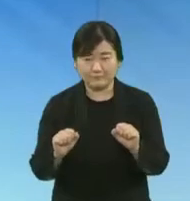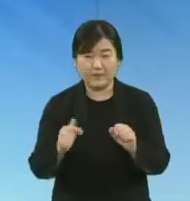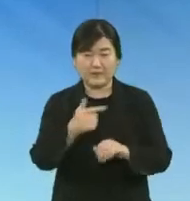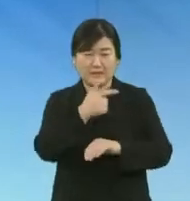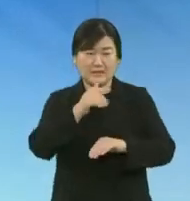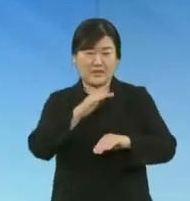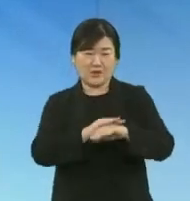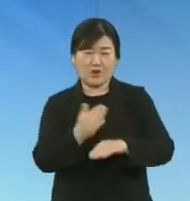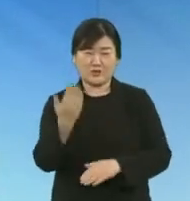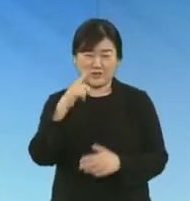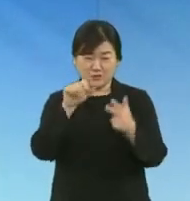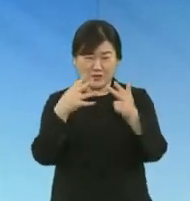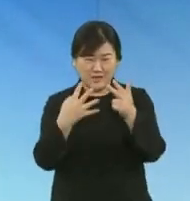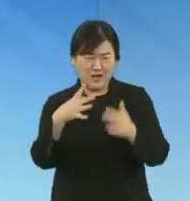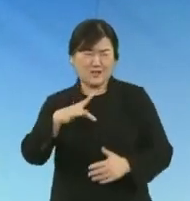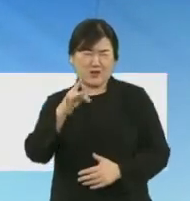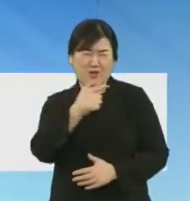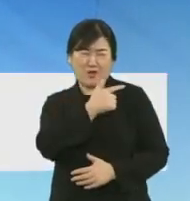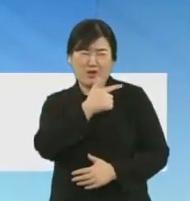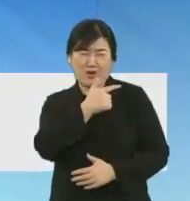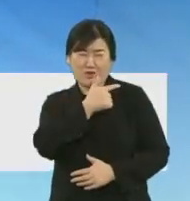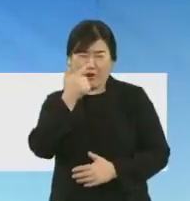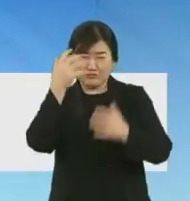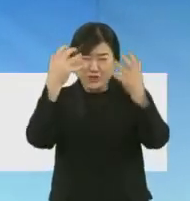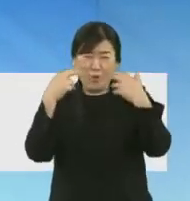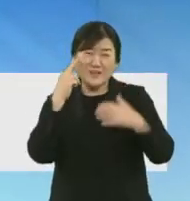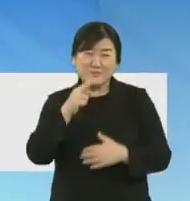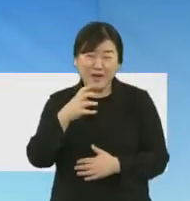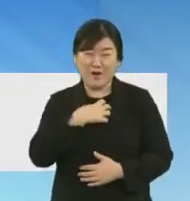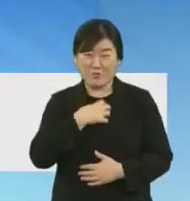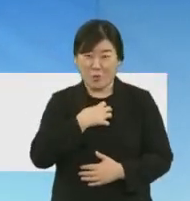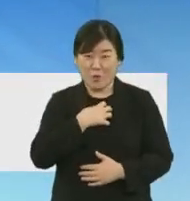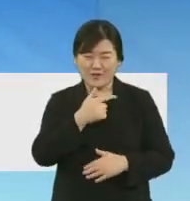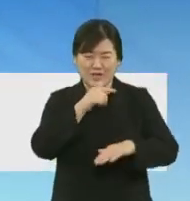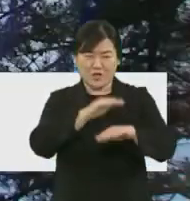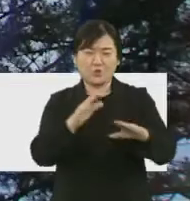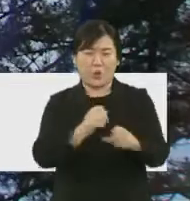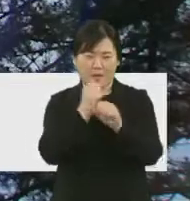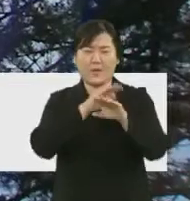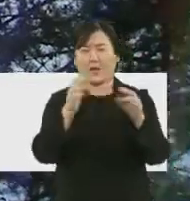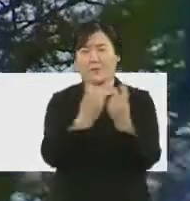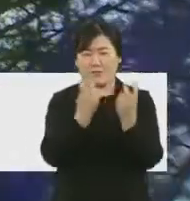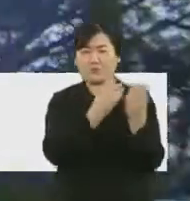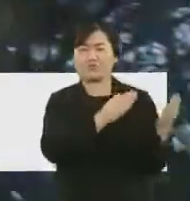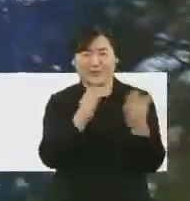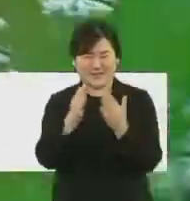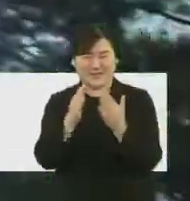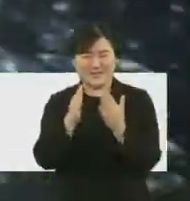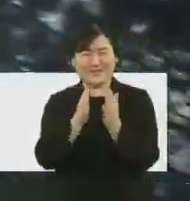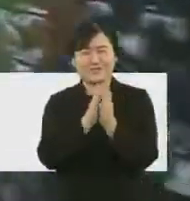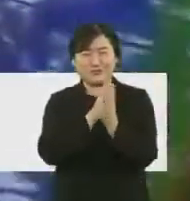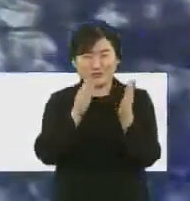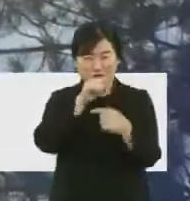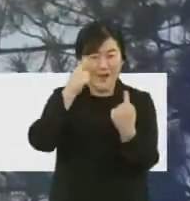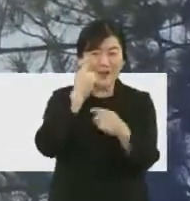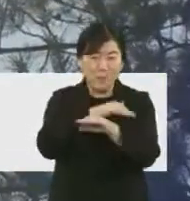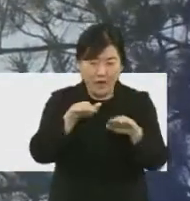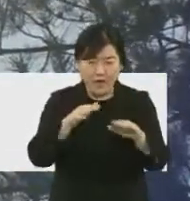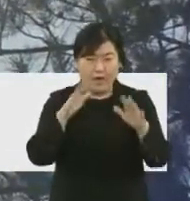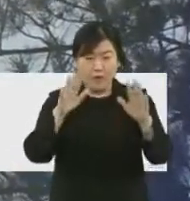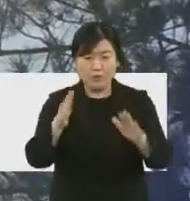대전에 지난 4일 올해 첫 폭염 경보가 내려지면 서 대전 씨가 포경 종합대책을 마련해 시행 합니다 올해 폭염